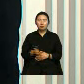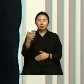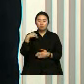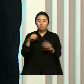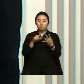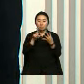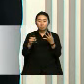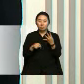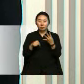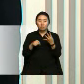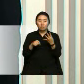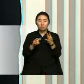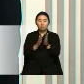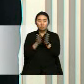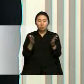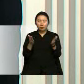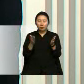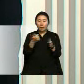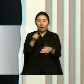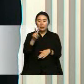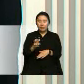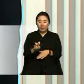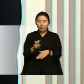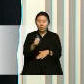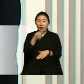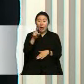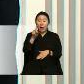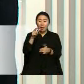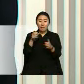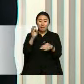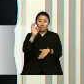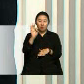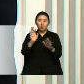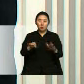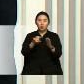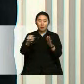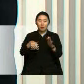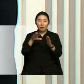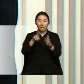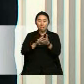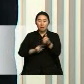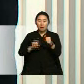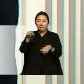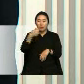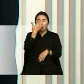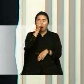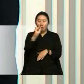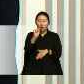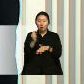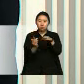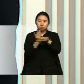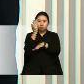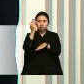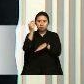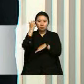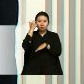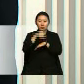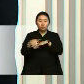지난 4월 발행을 시작한 하남시의 지역 화폐 하머니가 빠르면 이달 중으로 판매액 100억 원을 돌파할 것으로